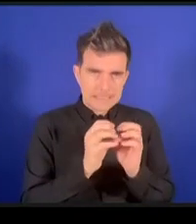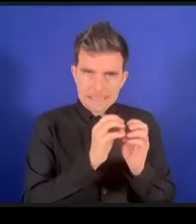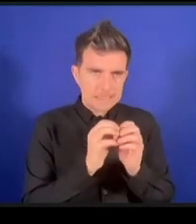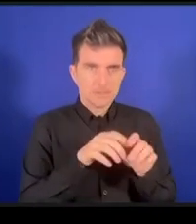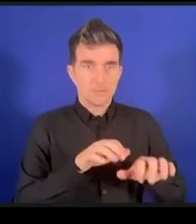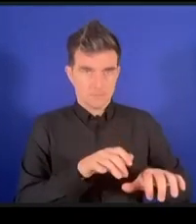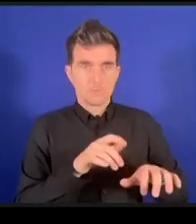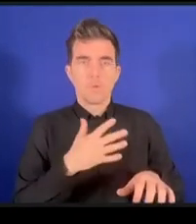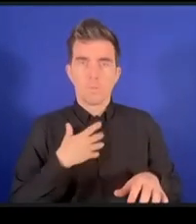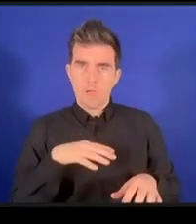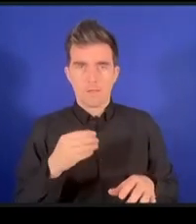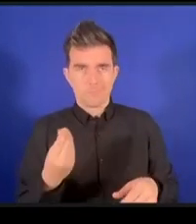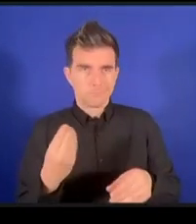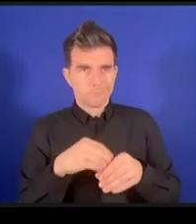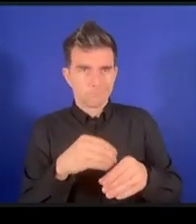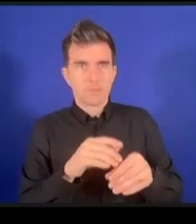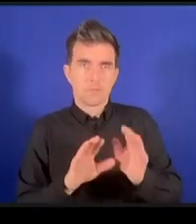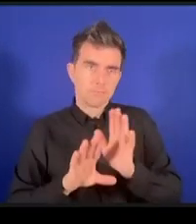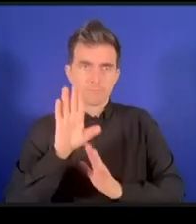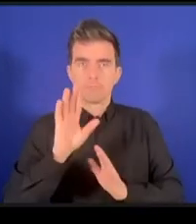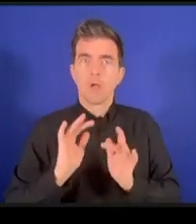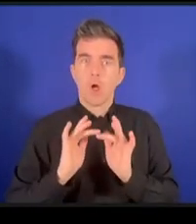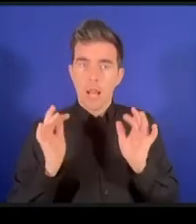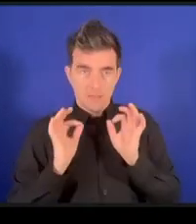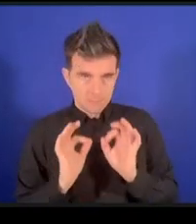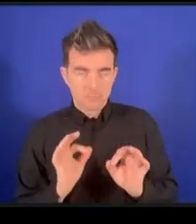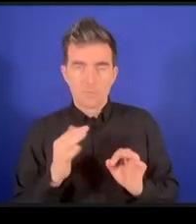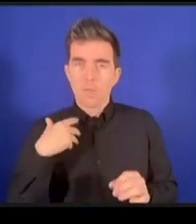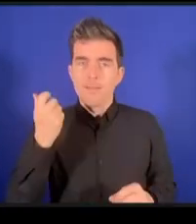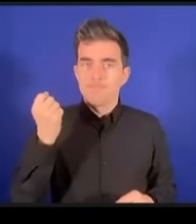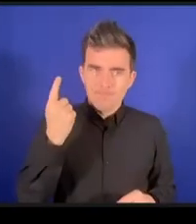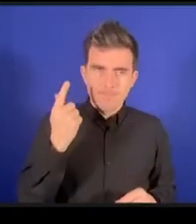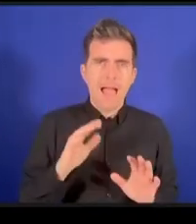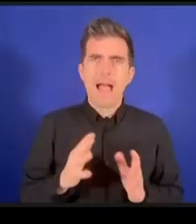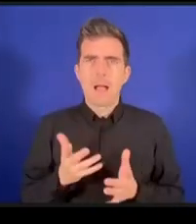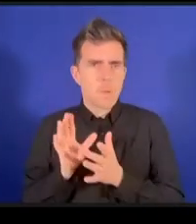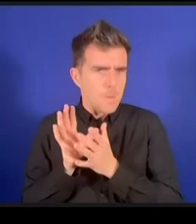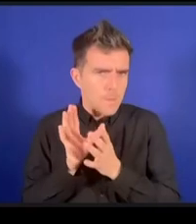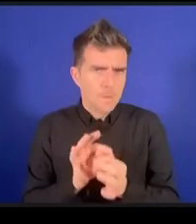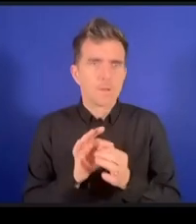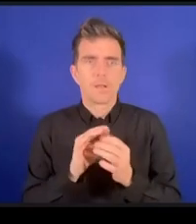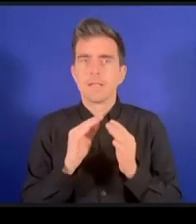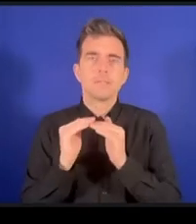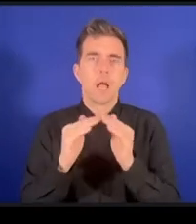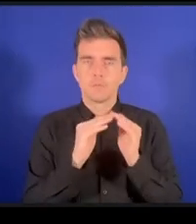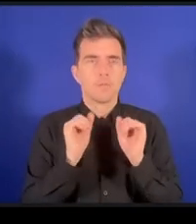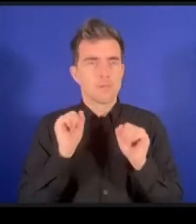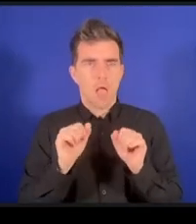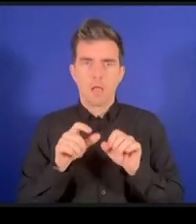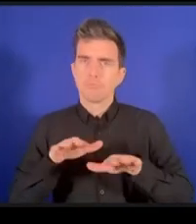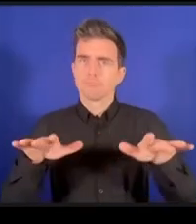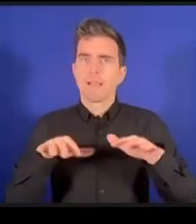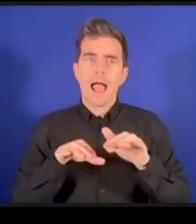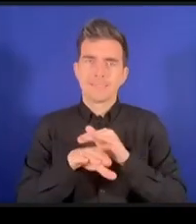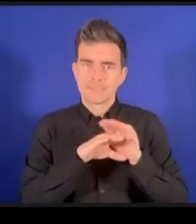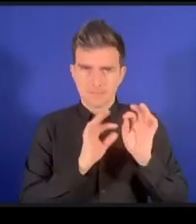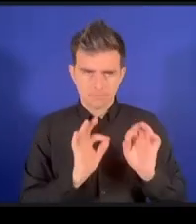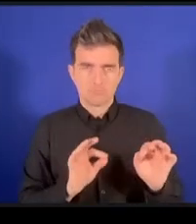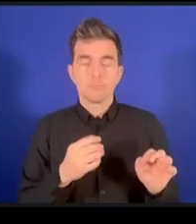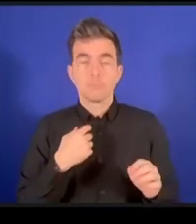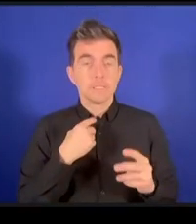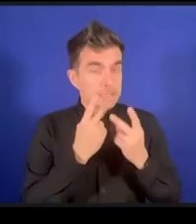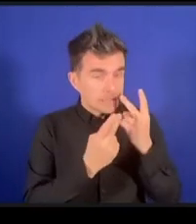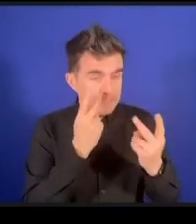интуитивным образом понимают как применять эти стандарты для того чтобы обеспечить большую доступность я чем больше